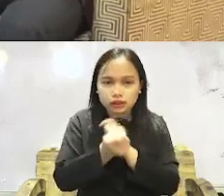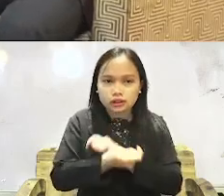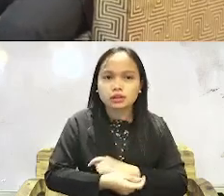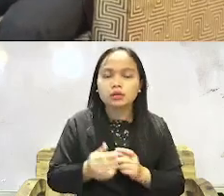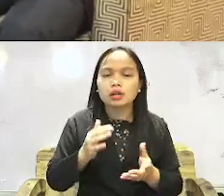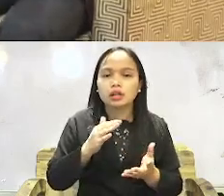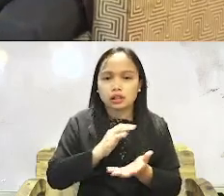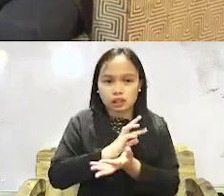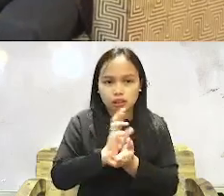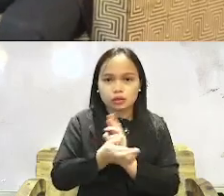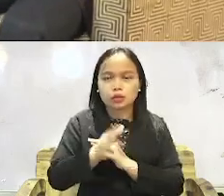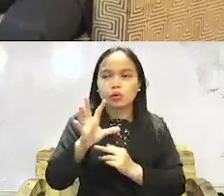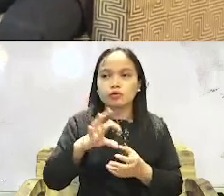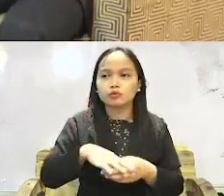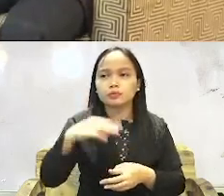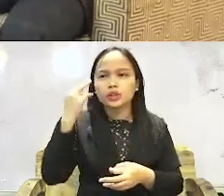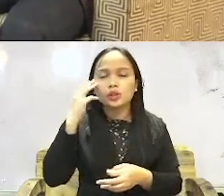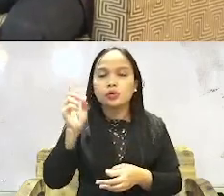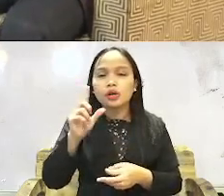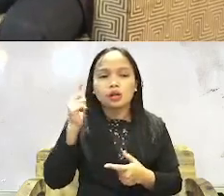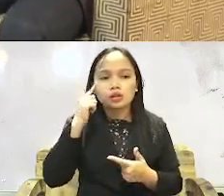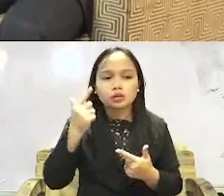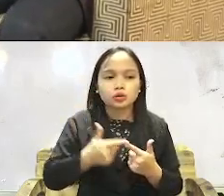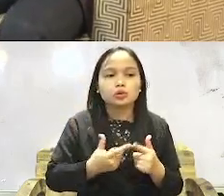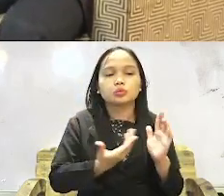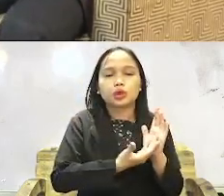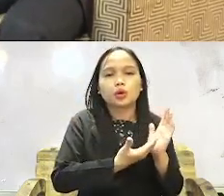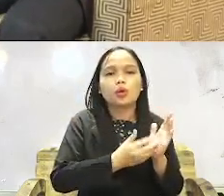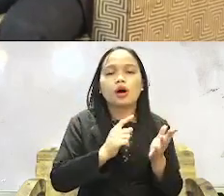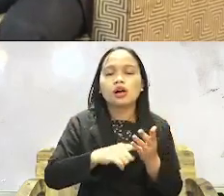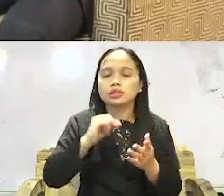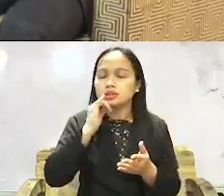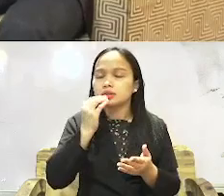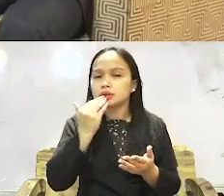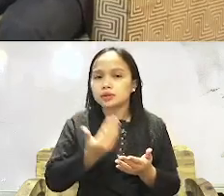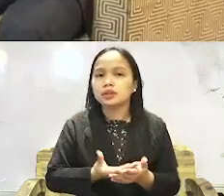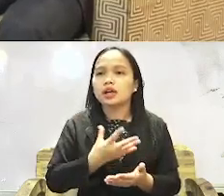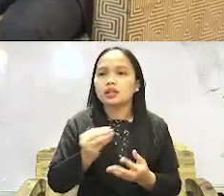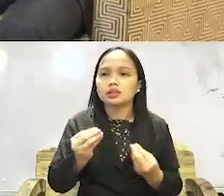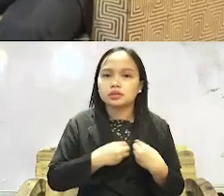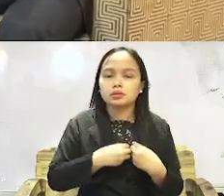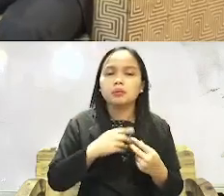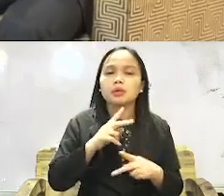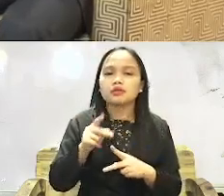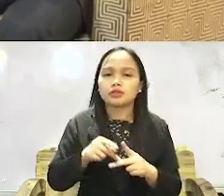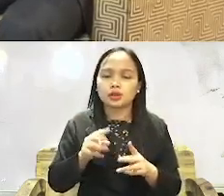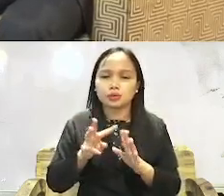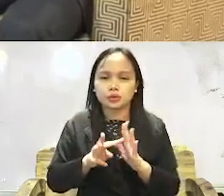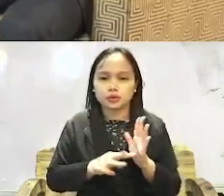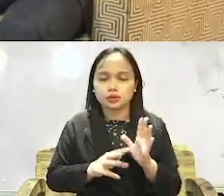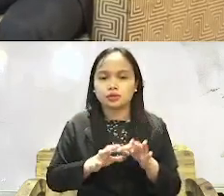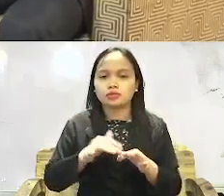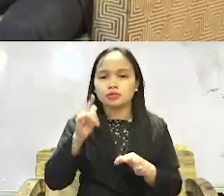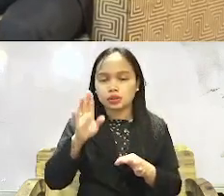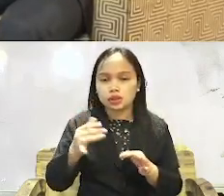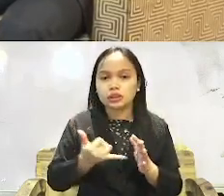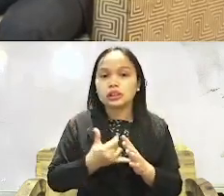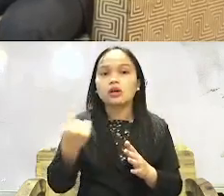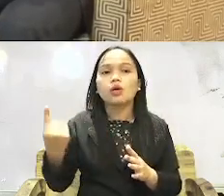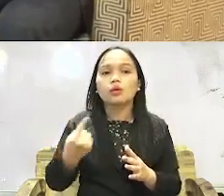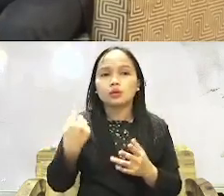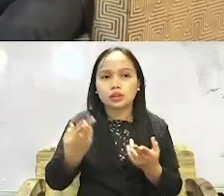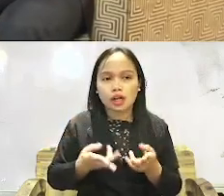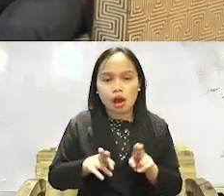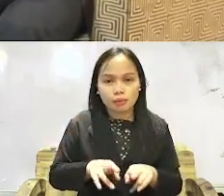your mind. Again, the goal is to prove what is that good and acceptable and perfect will of God. Mangyayari yan